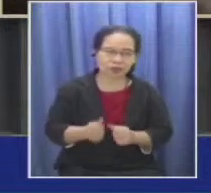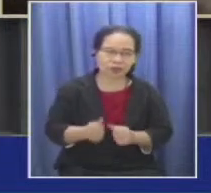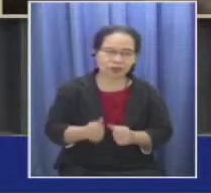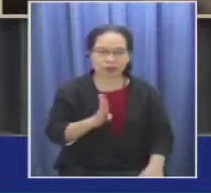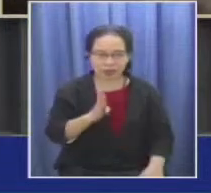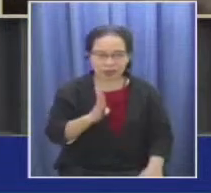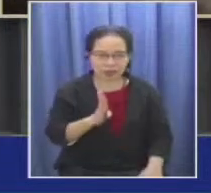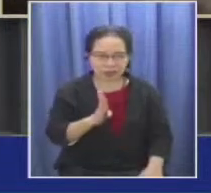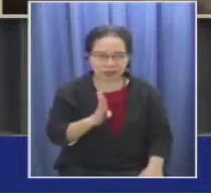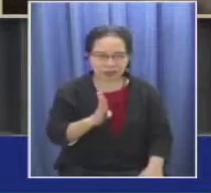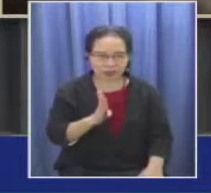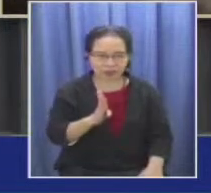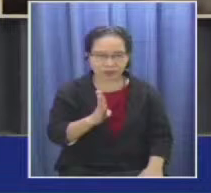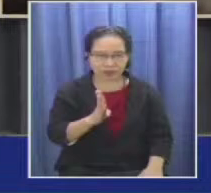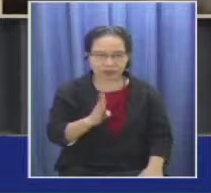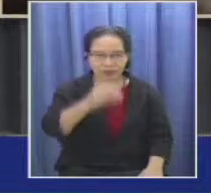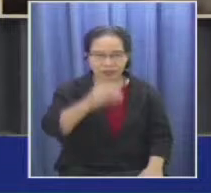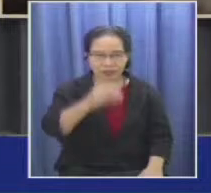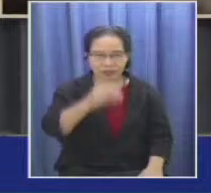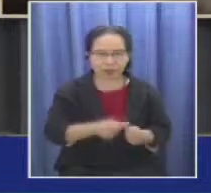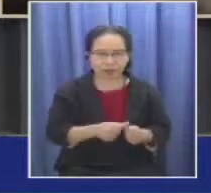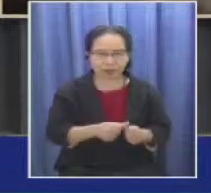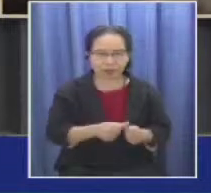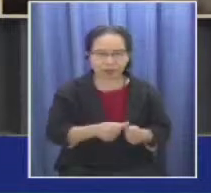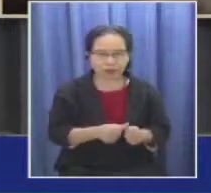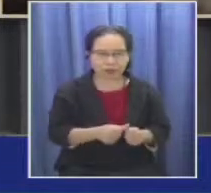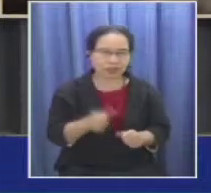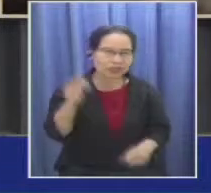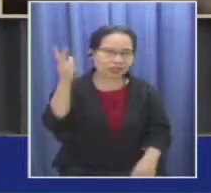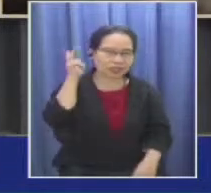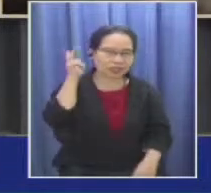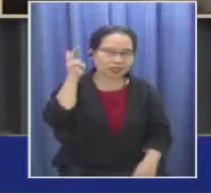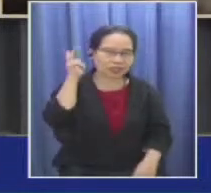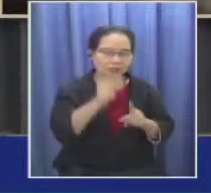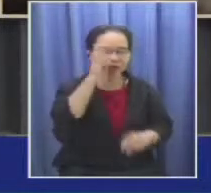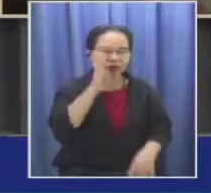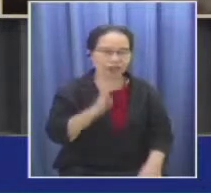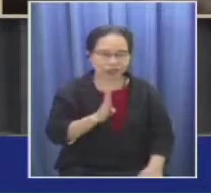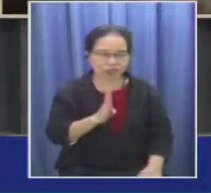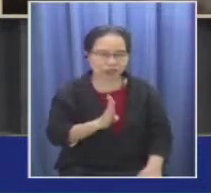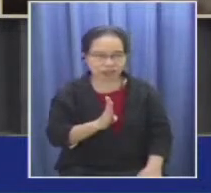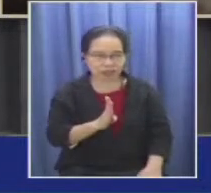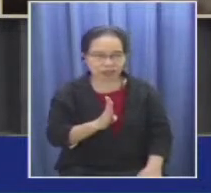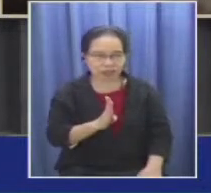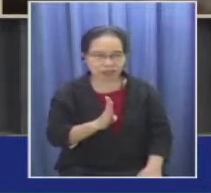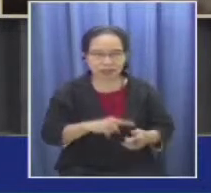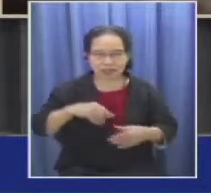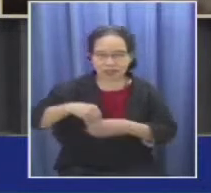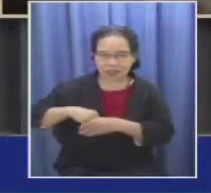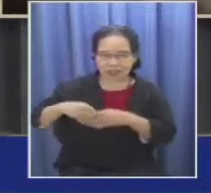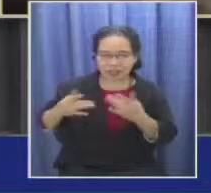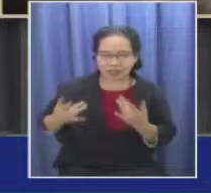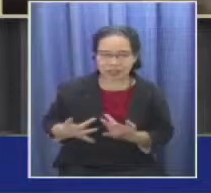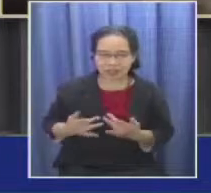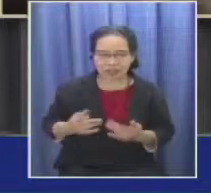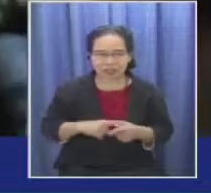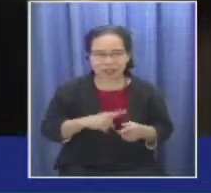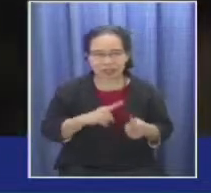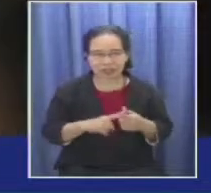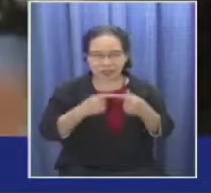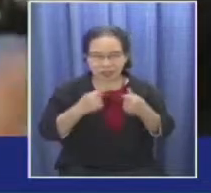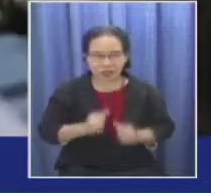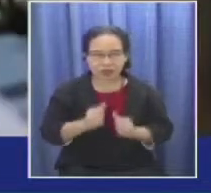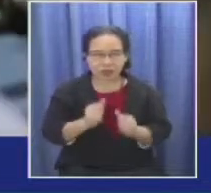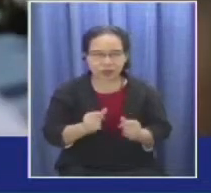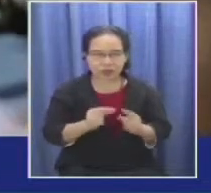te nipa ho ɛno ne yehia Nyankopon asɛm na bɛte ye no ho Nyankopon asɛm na yehia afi wagye Nyankopon